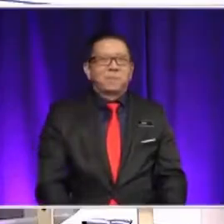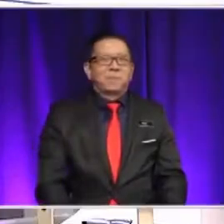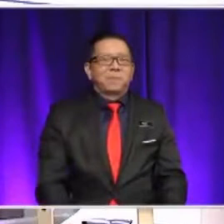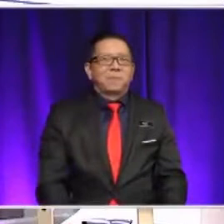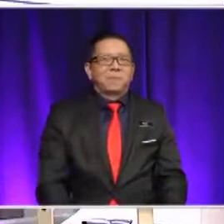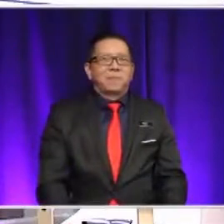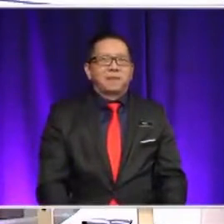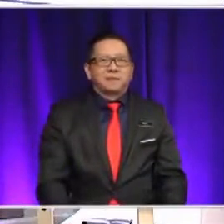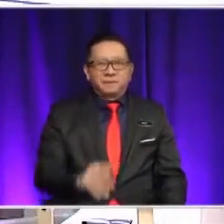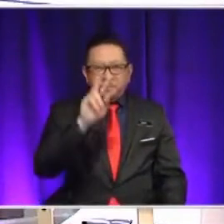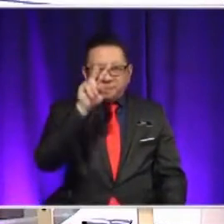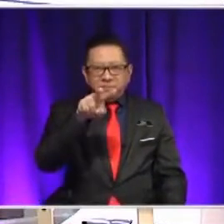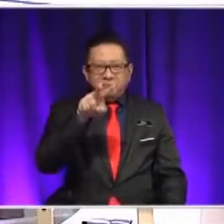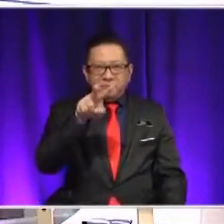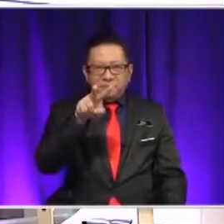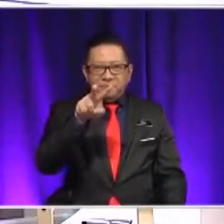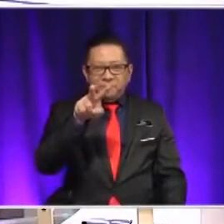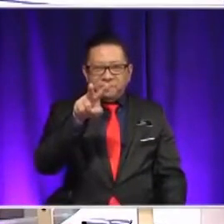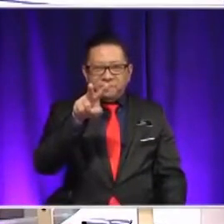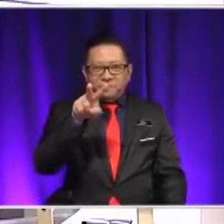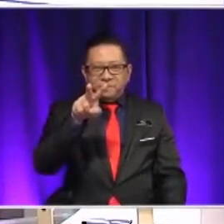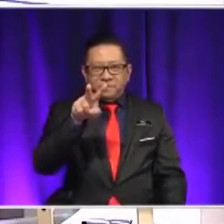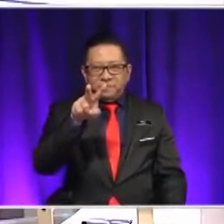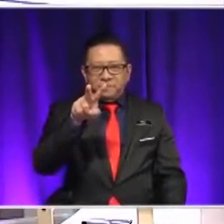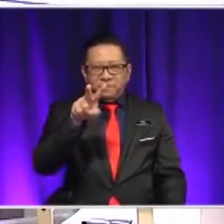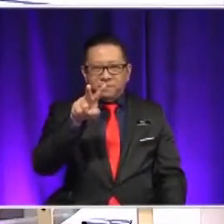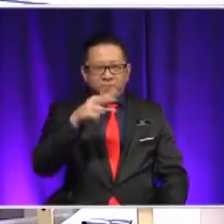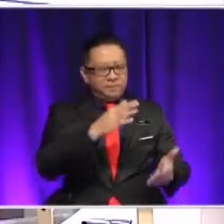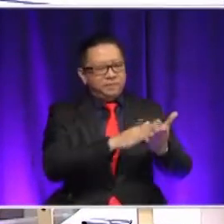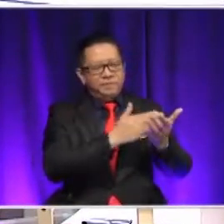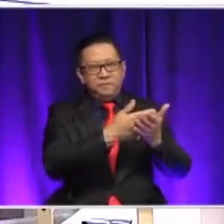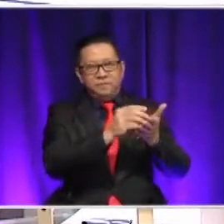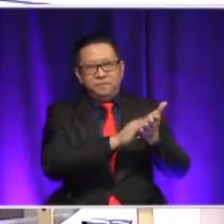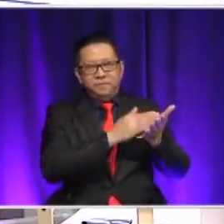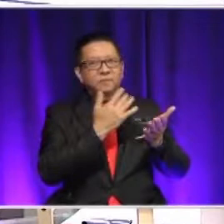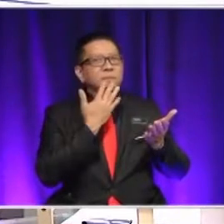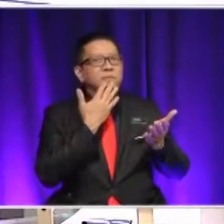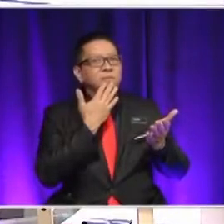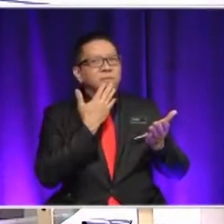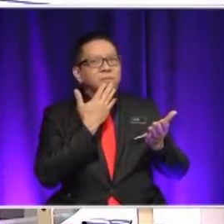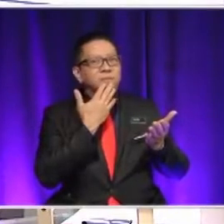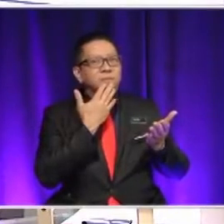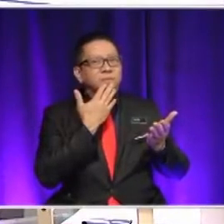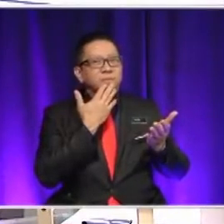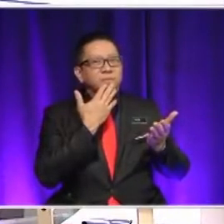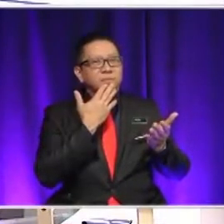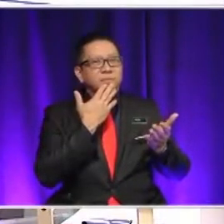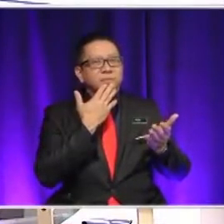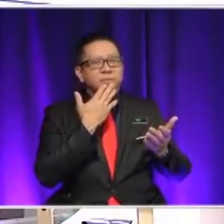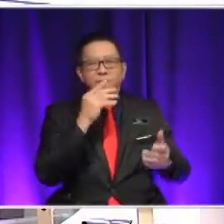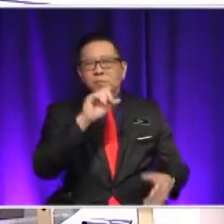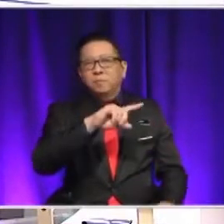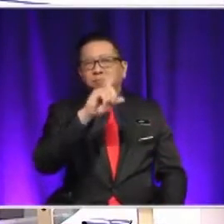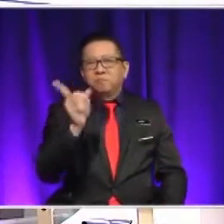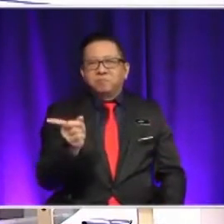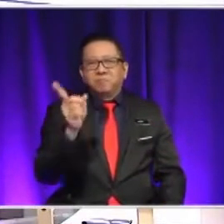Oke kalau kita tengok sapuan warna dekat karya sebelah sana hulaemi feat Adi tak guna macam nih ditabukan